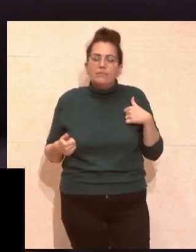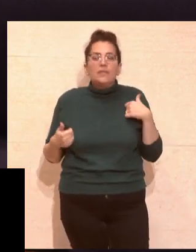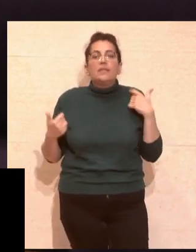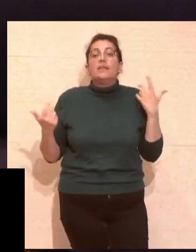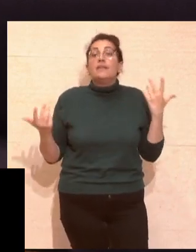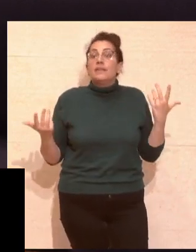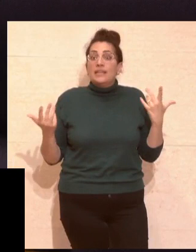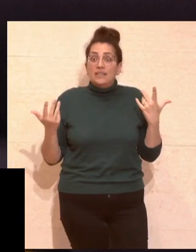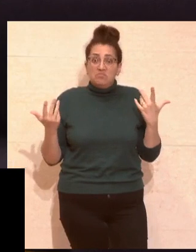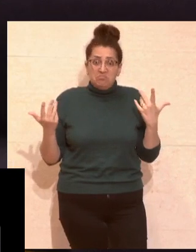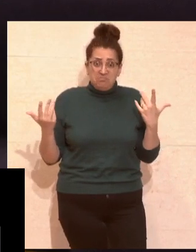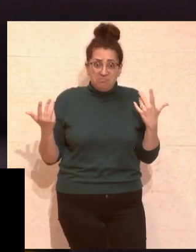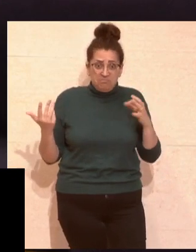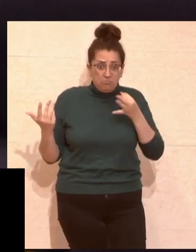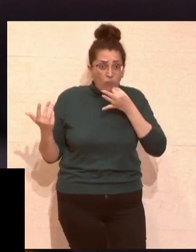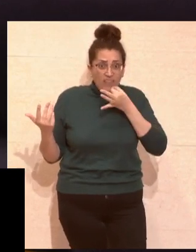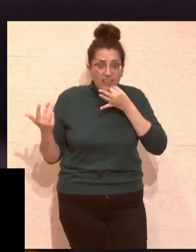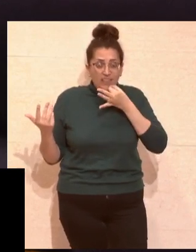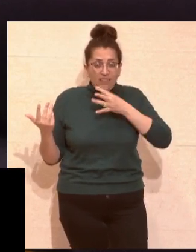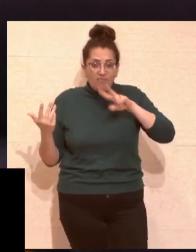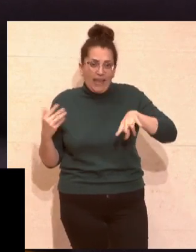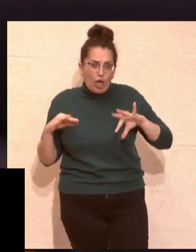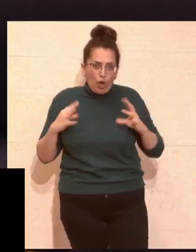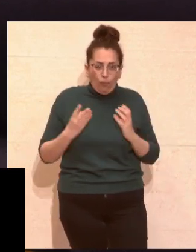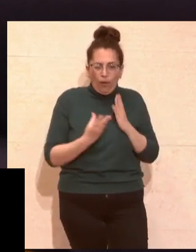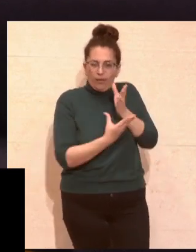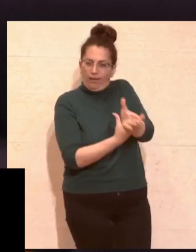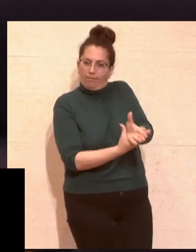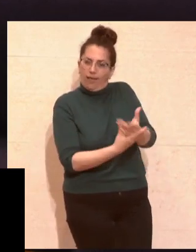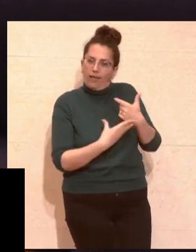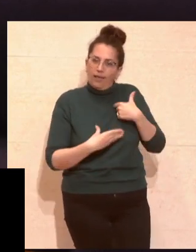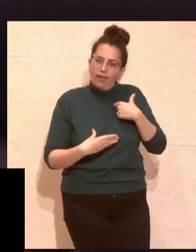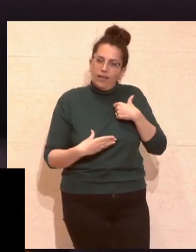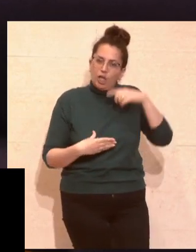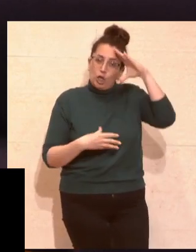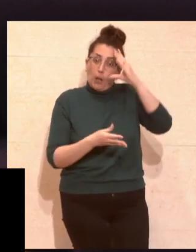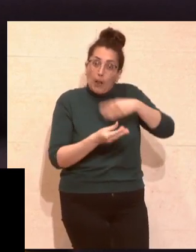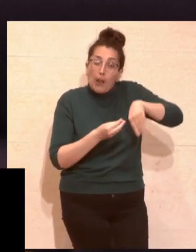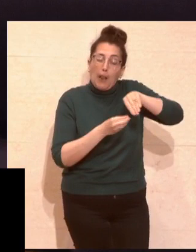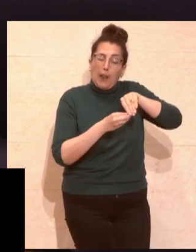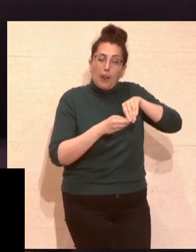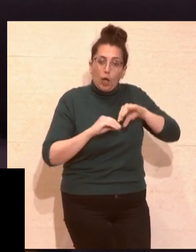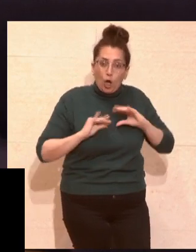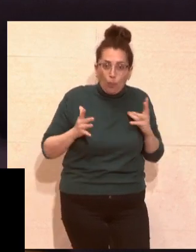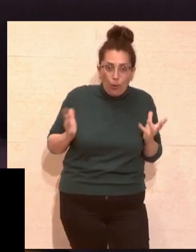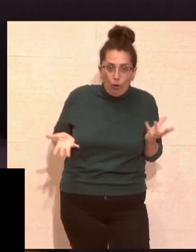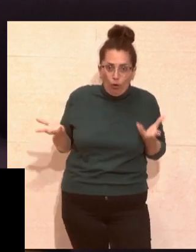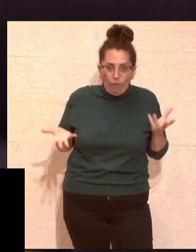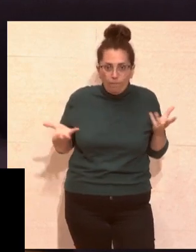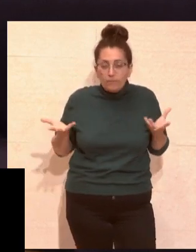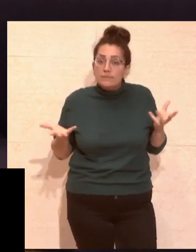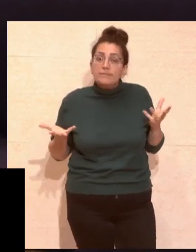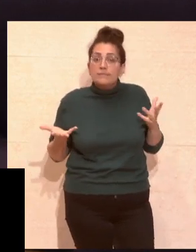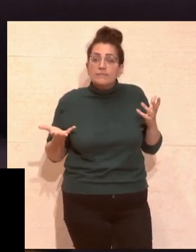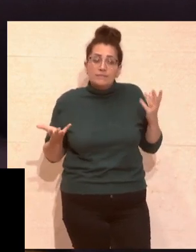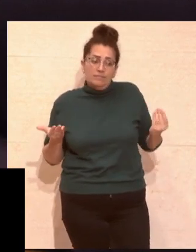Donc du coup, sur quelle variable on peut jouer pour gagner du temps de sommeil lorsqu'on a... voilà,